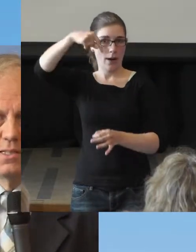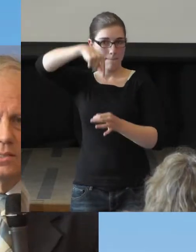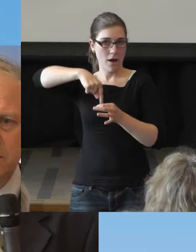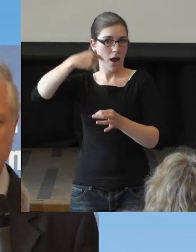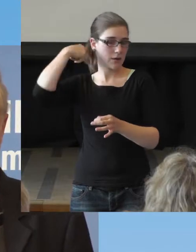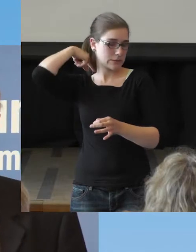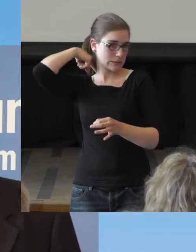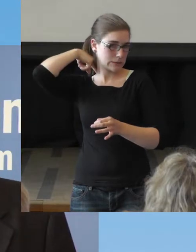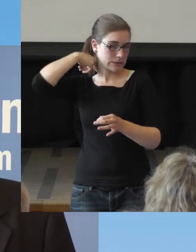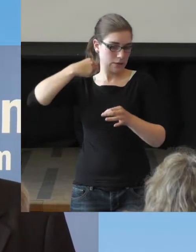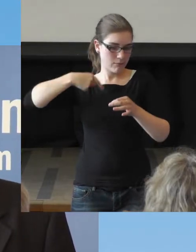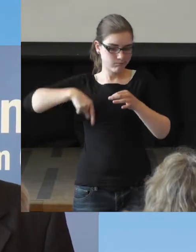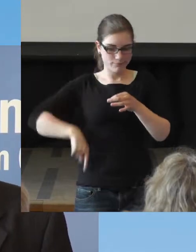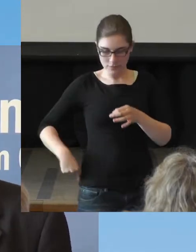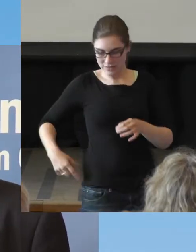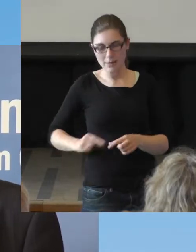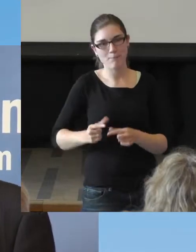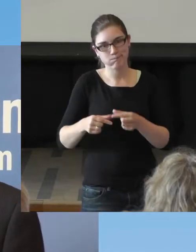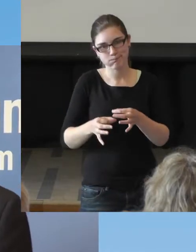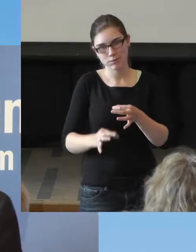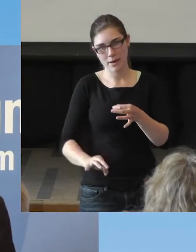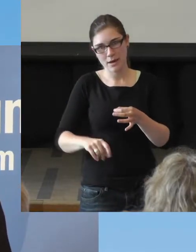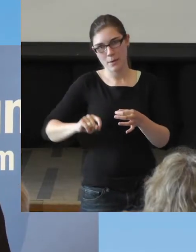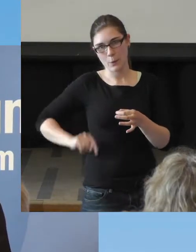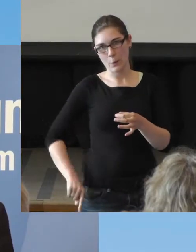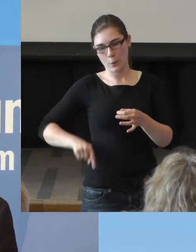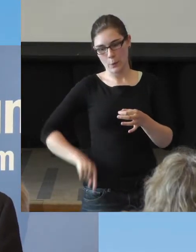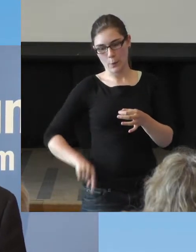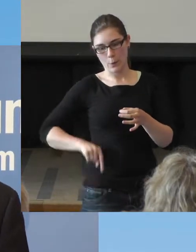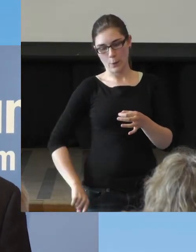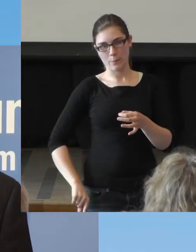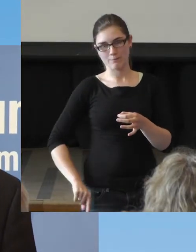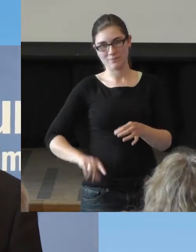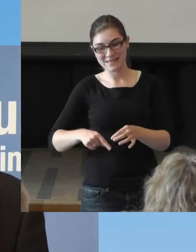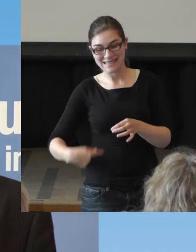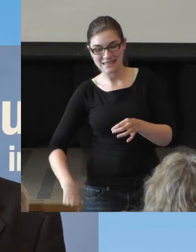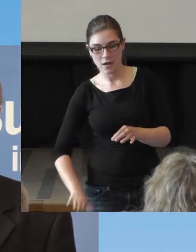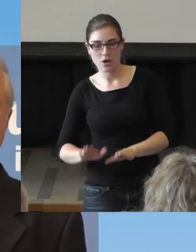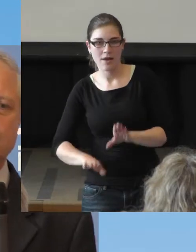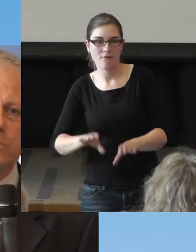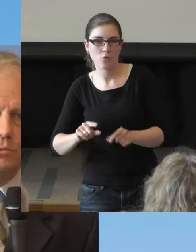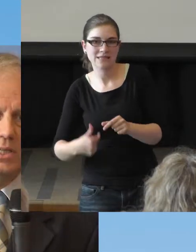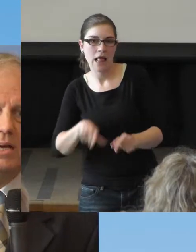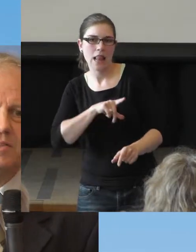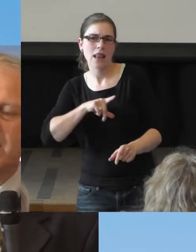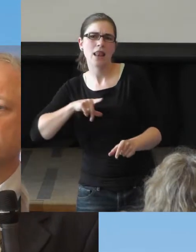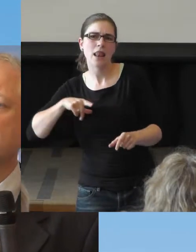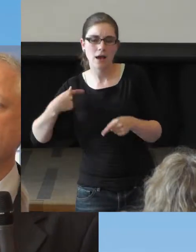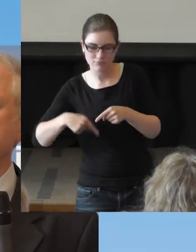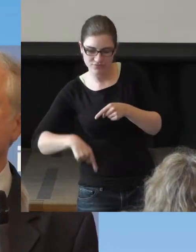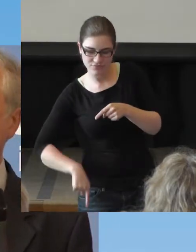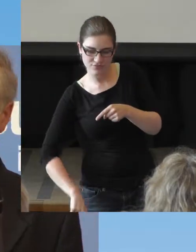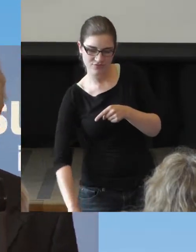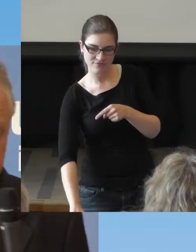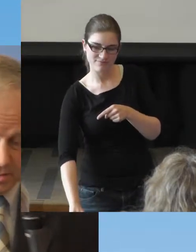Fortsätze in die Beine und Arme. Und da, wo der Fortsatz am längsten ist, ist es natürlich für die Nervenzelle am